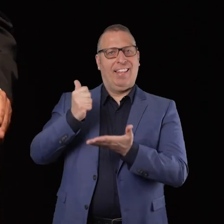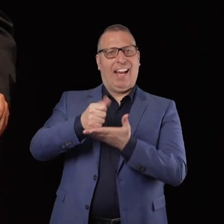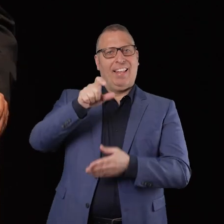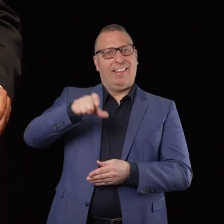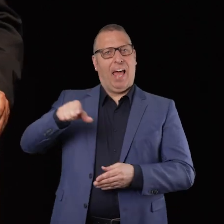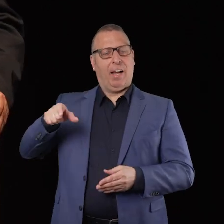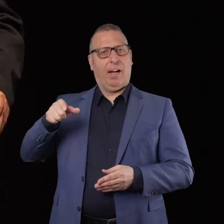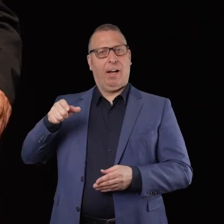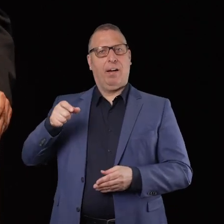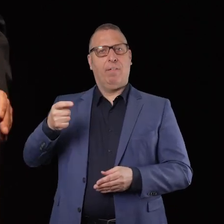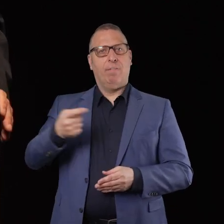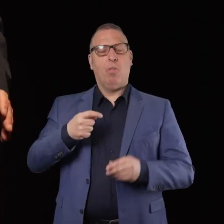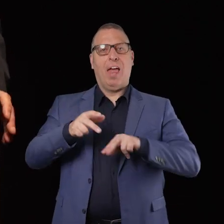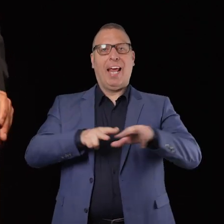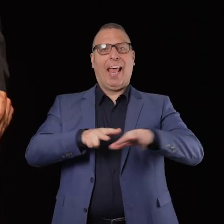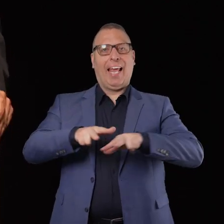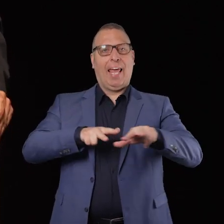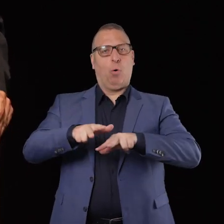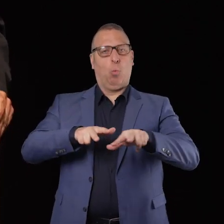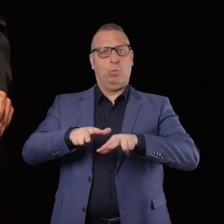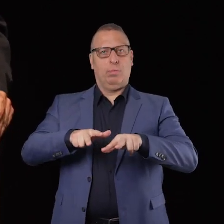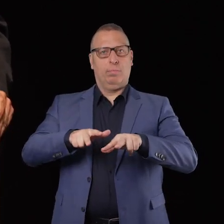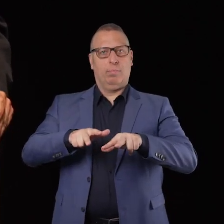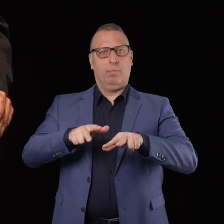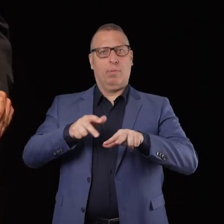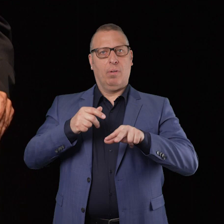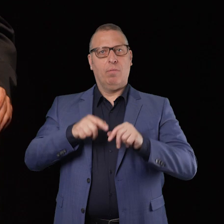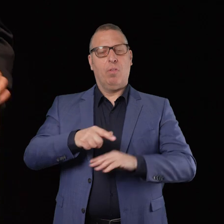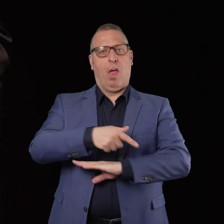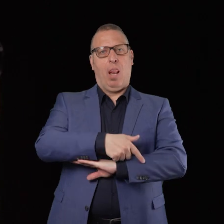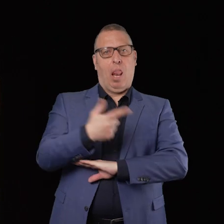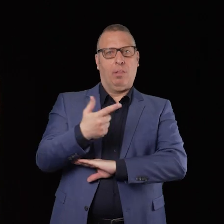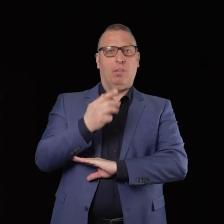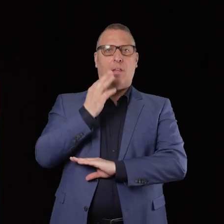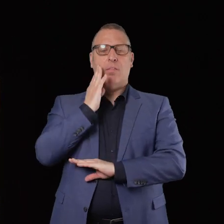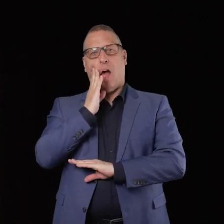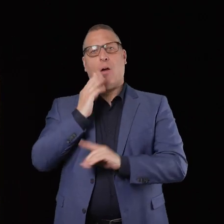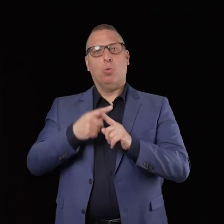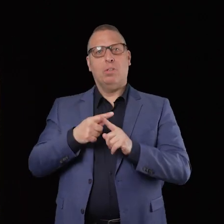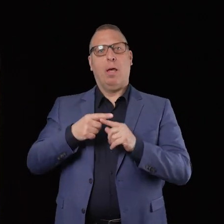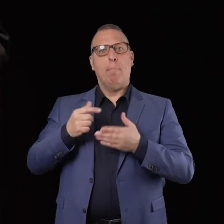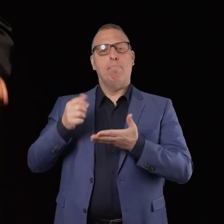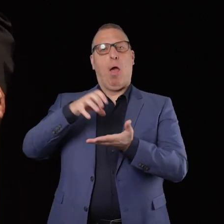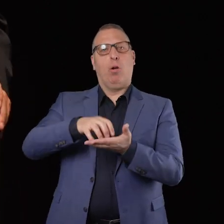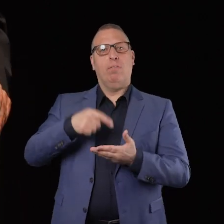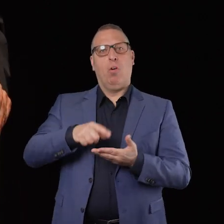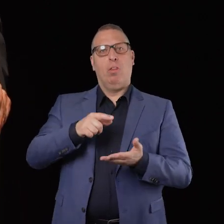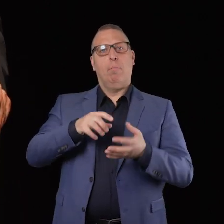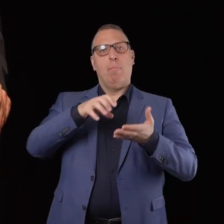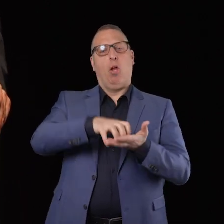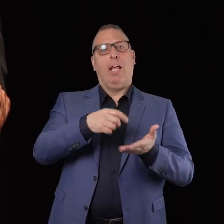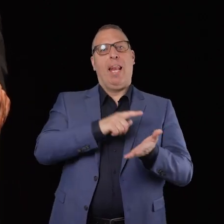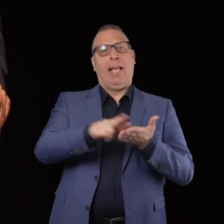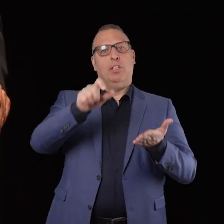Vertreterinnen und Vertreter der Regierung, des Landtags und der Behörden des Fürstentums